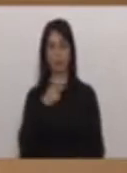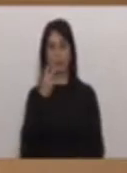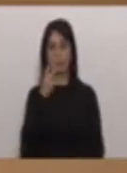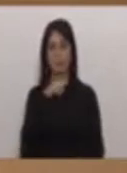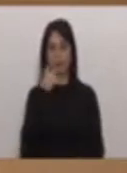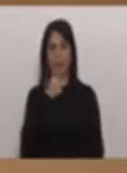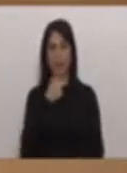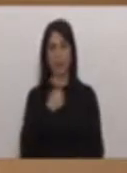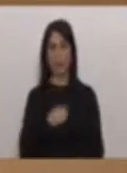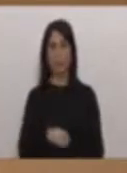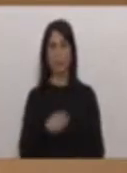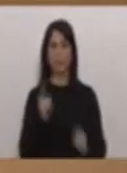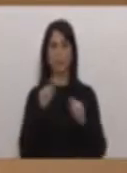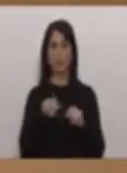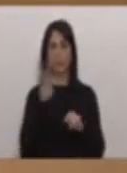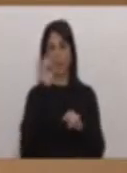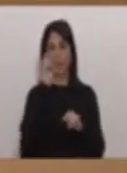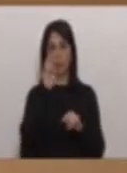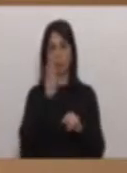წელს მოსული ხელისუფლება,